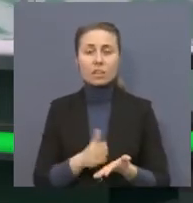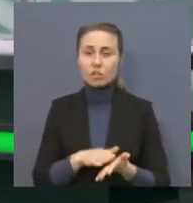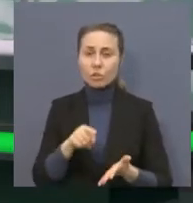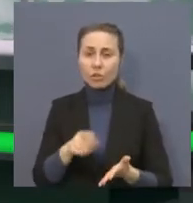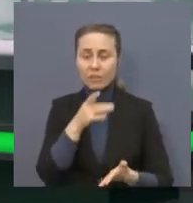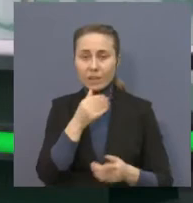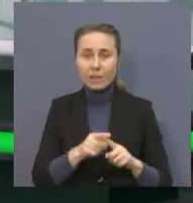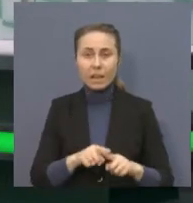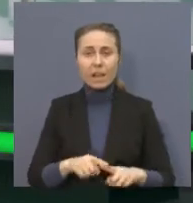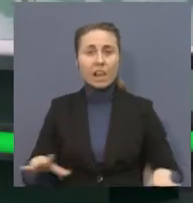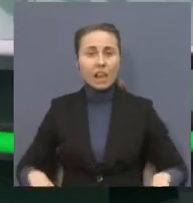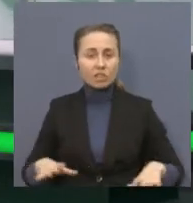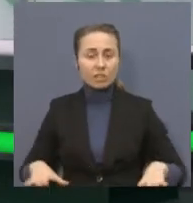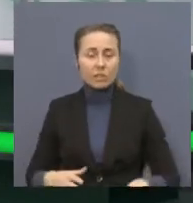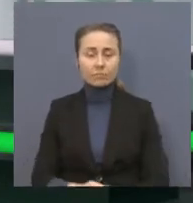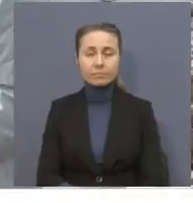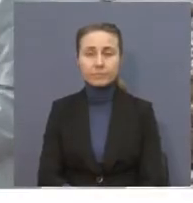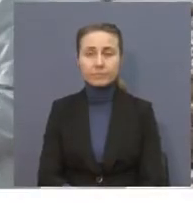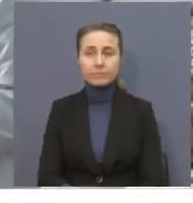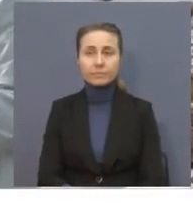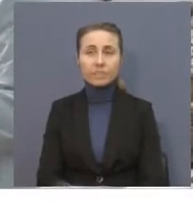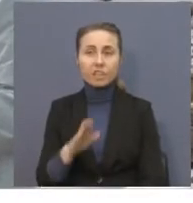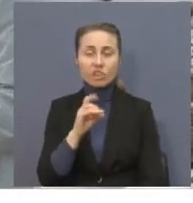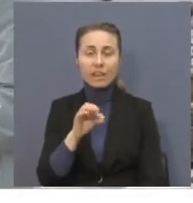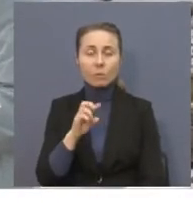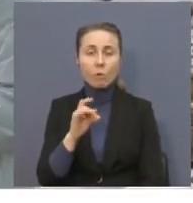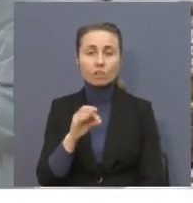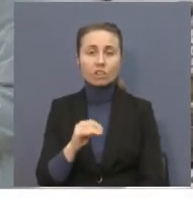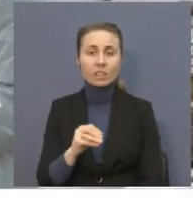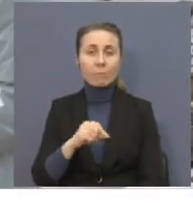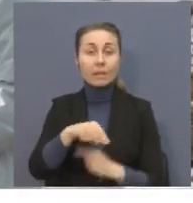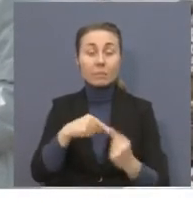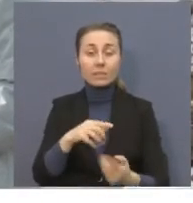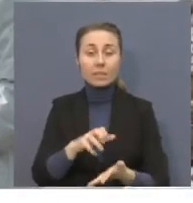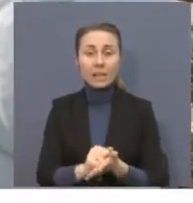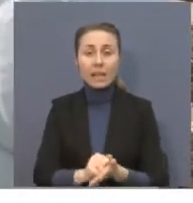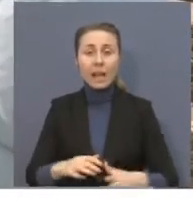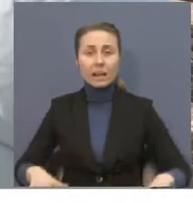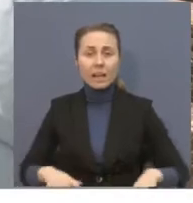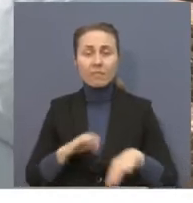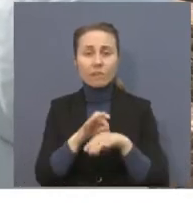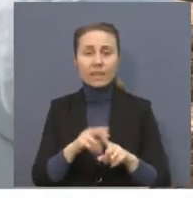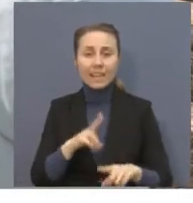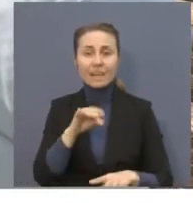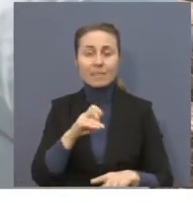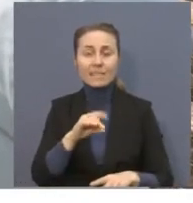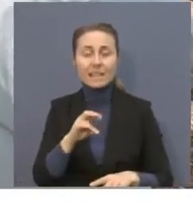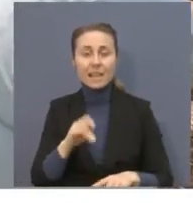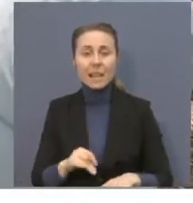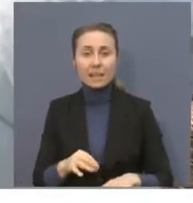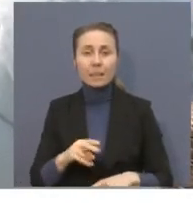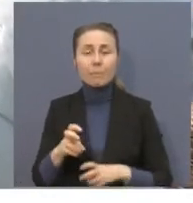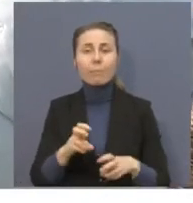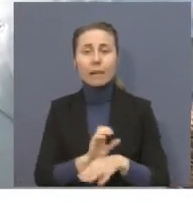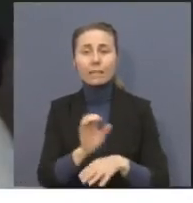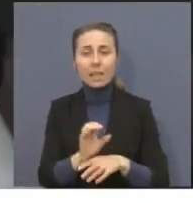время приходится лошадям. Жанат Базжанов – предприниматель, занимающийся коневодством в селе Камызынай и производящий кумыс